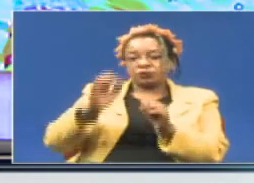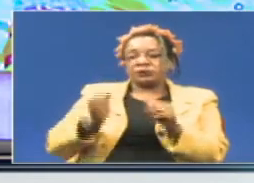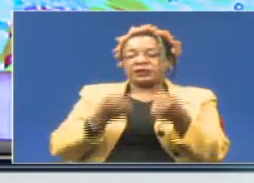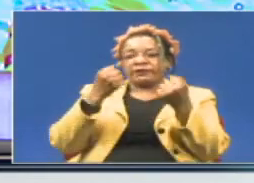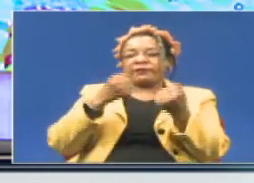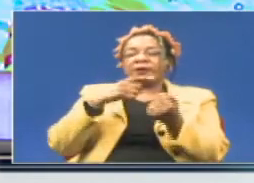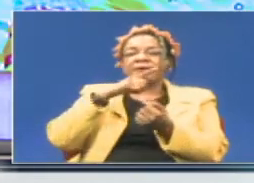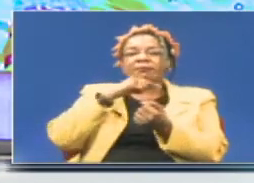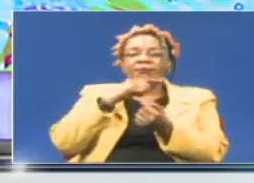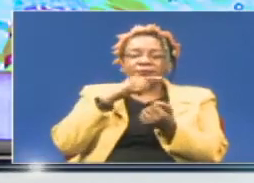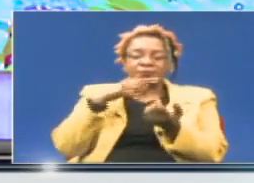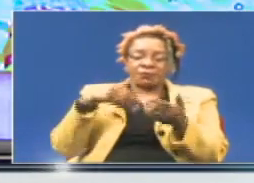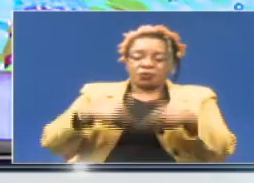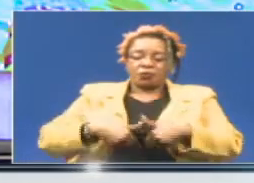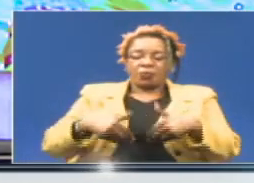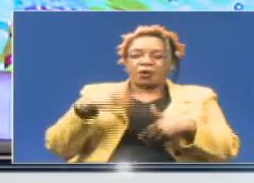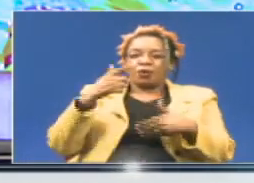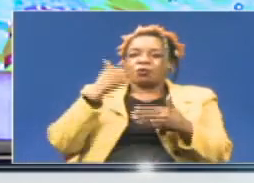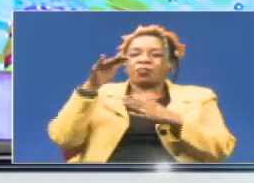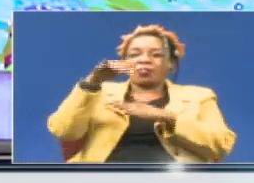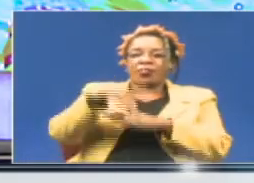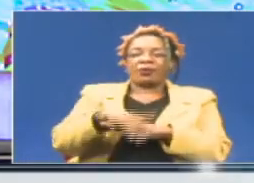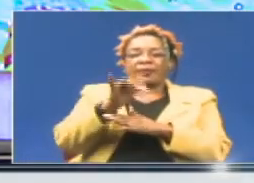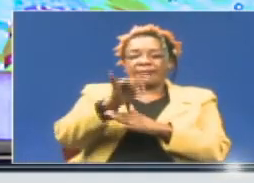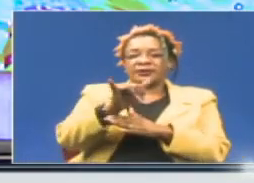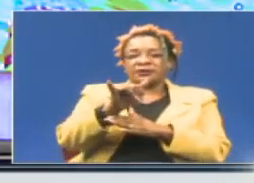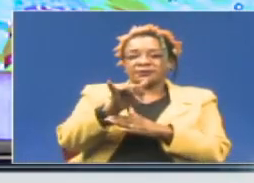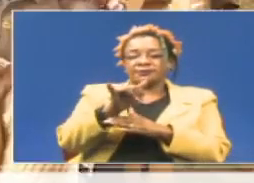hilo. Margaret Kimathi ana taarifa hii.